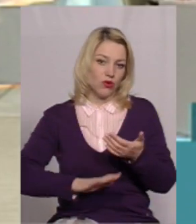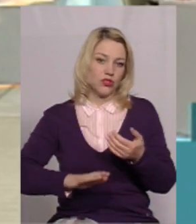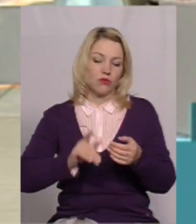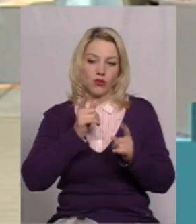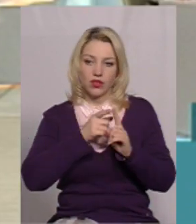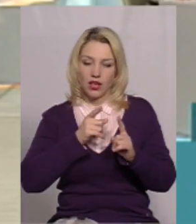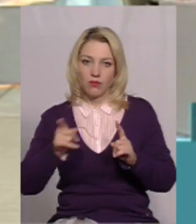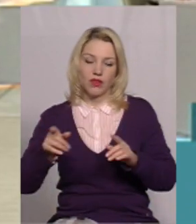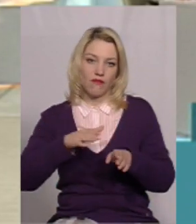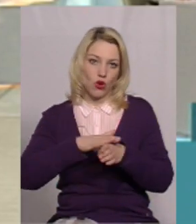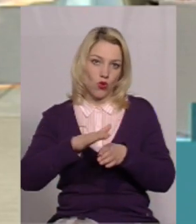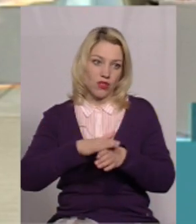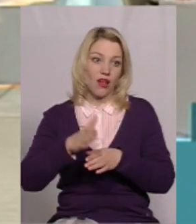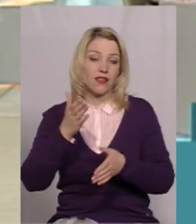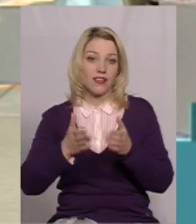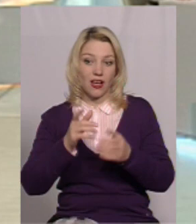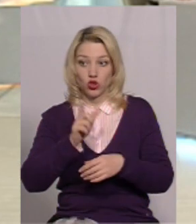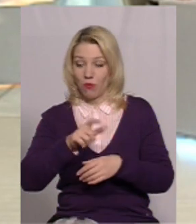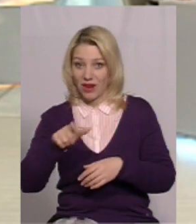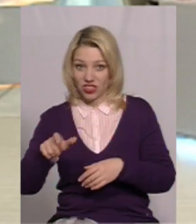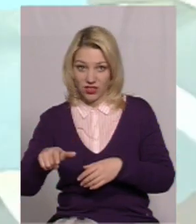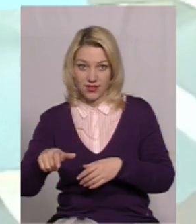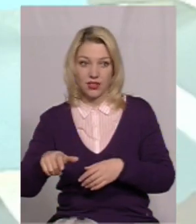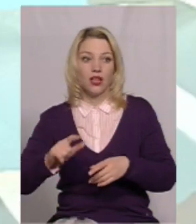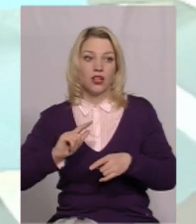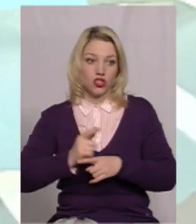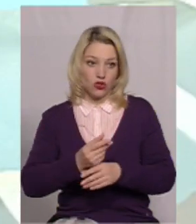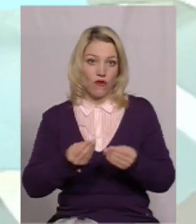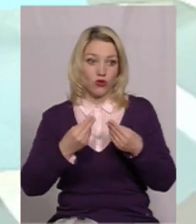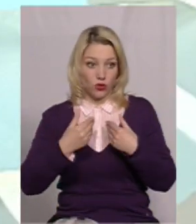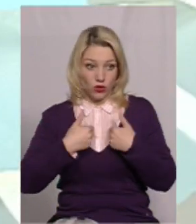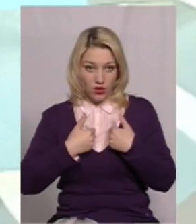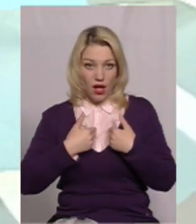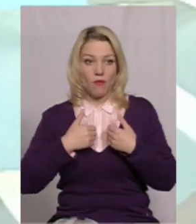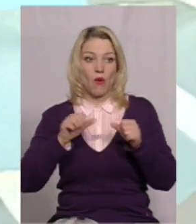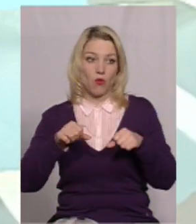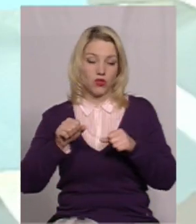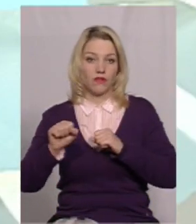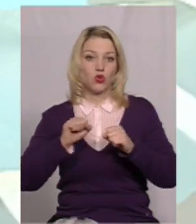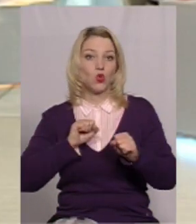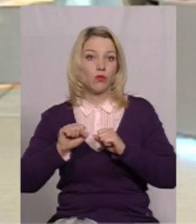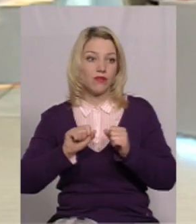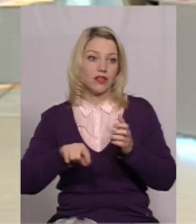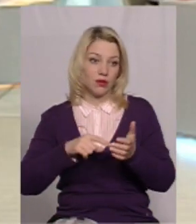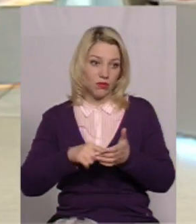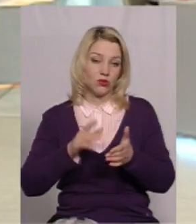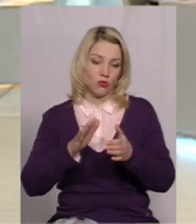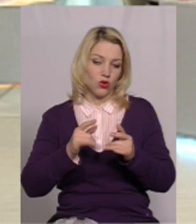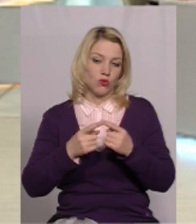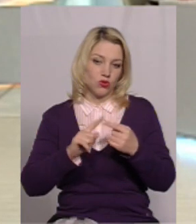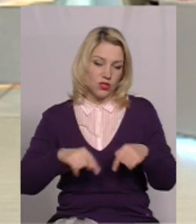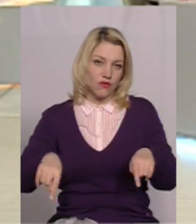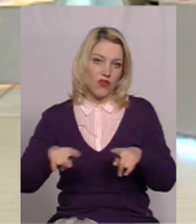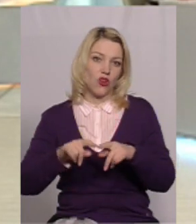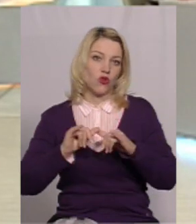терміни виконання. І якщо мешканці знову дадуть нам можливість управляти містом, будемо цю сферу розвивати.